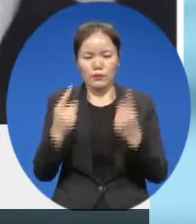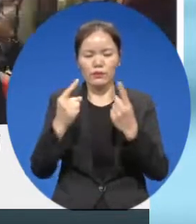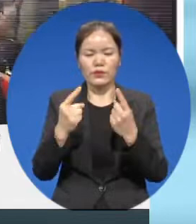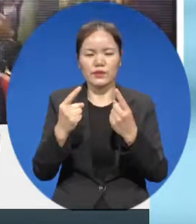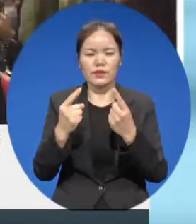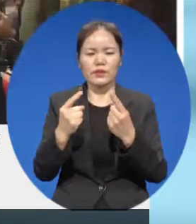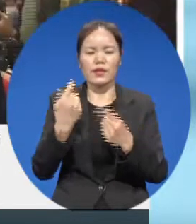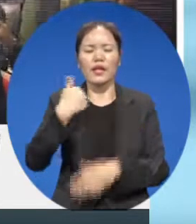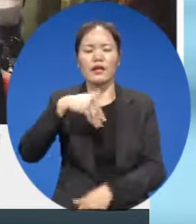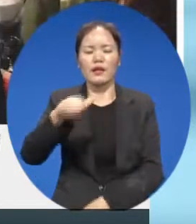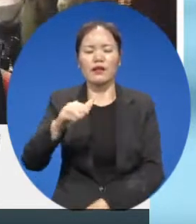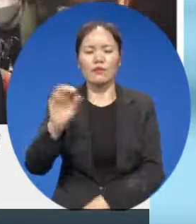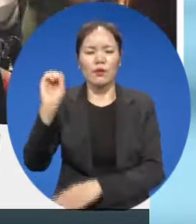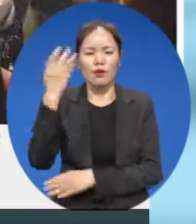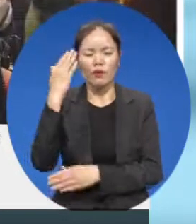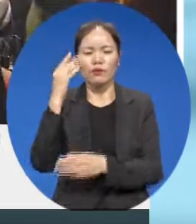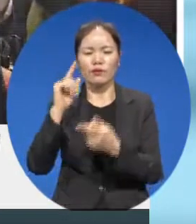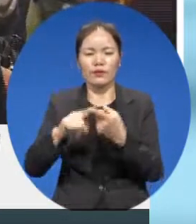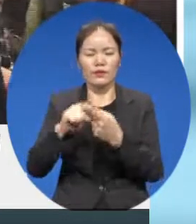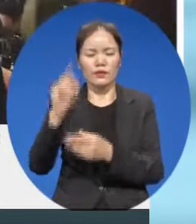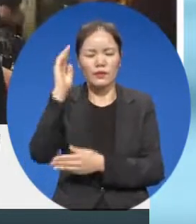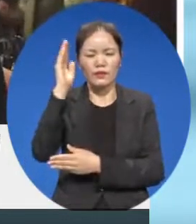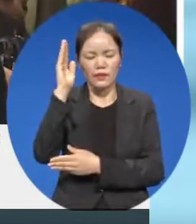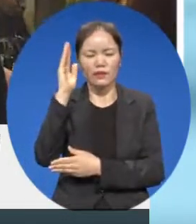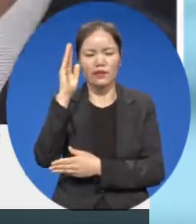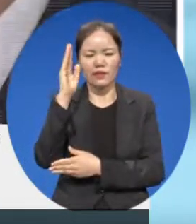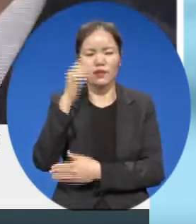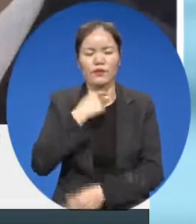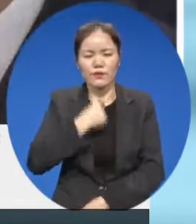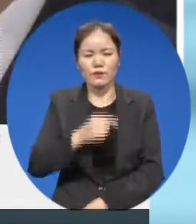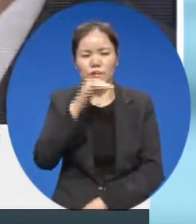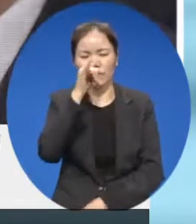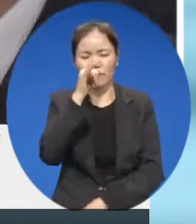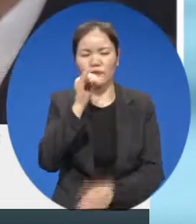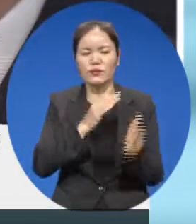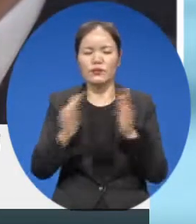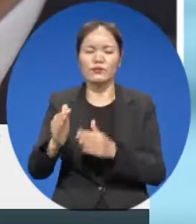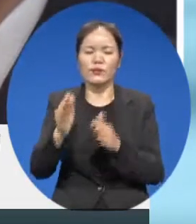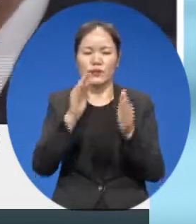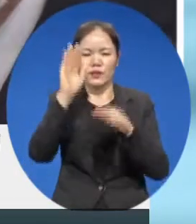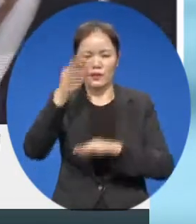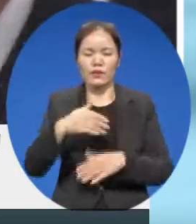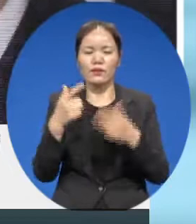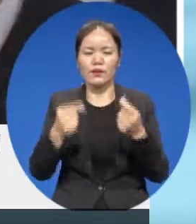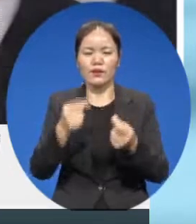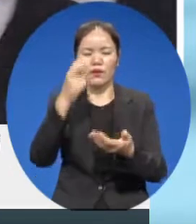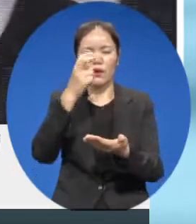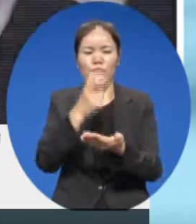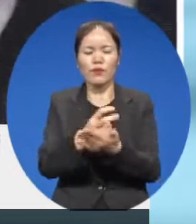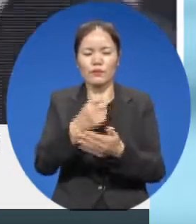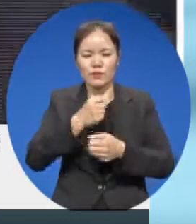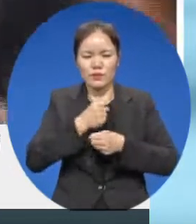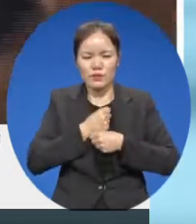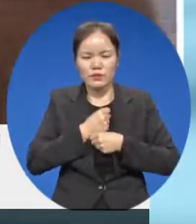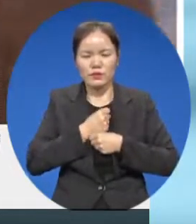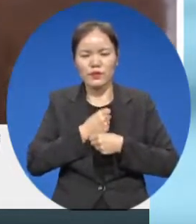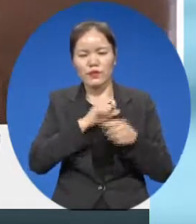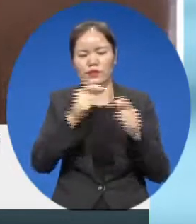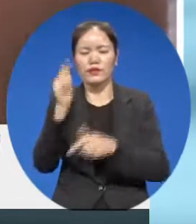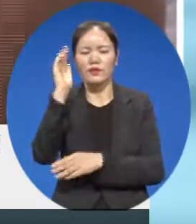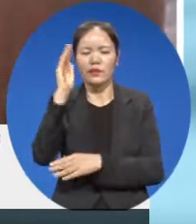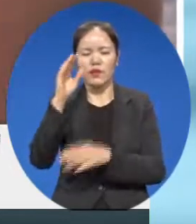뭔가 얘기를 하고 싶은 마음이 있었던 같아요 준비된 멧세지 라고 보여지구요 법치주의 얘기하고 헌법정신을 얘기했는데 원론적으로 받는 얘기